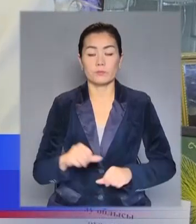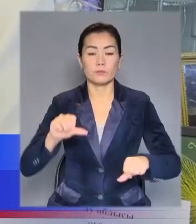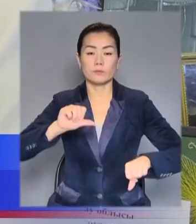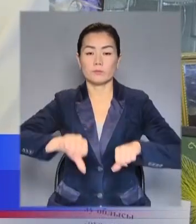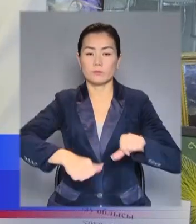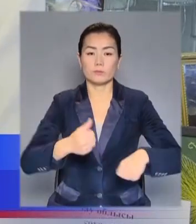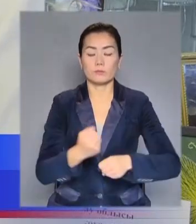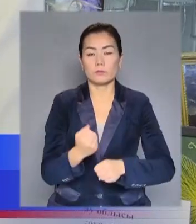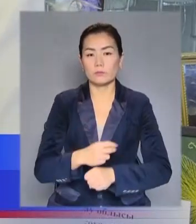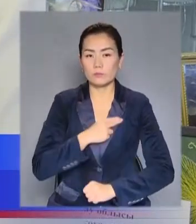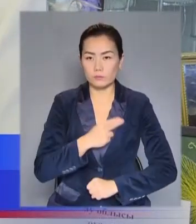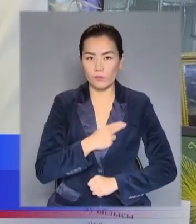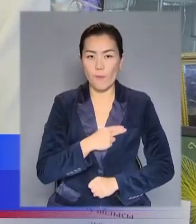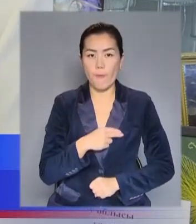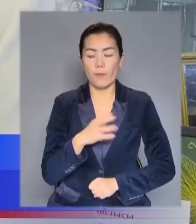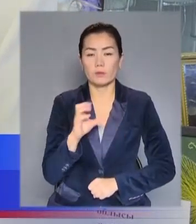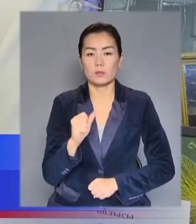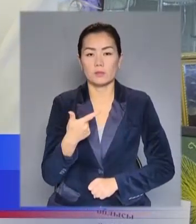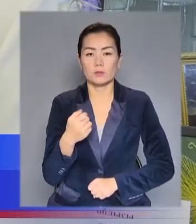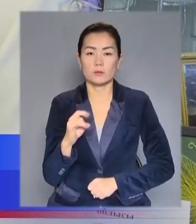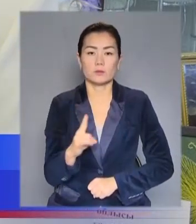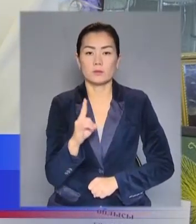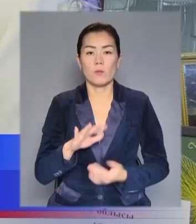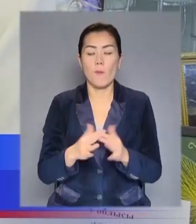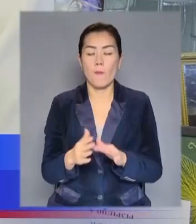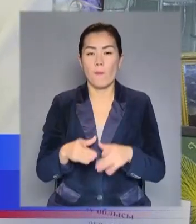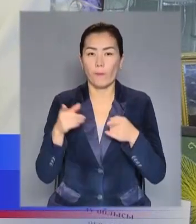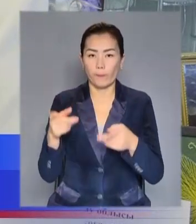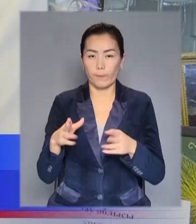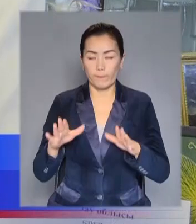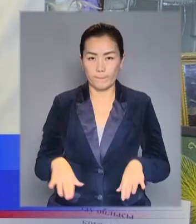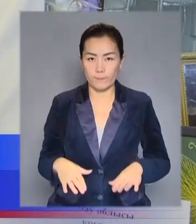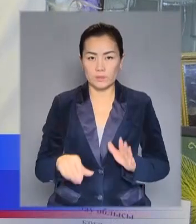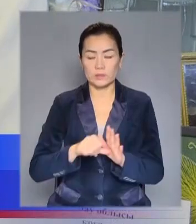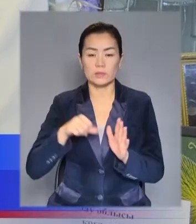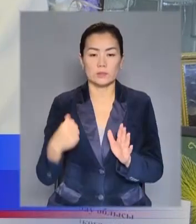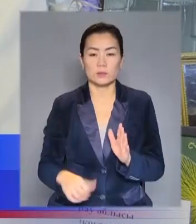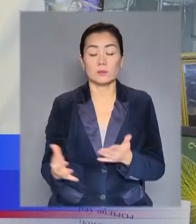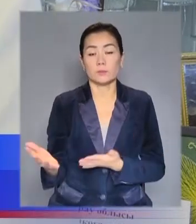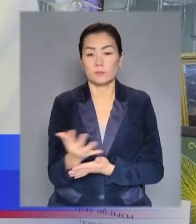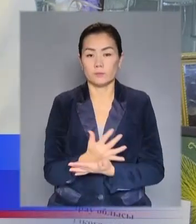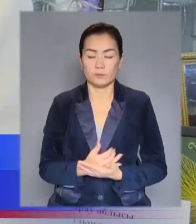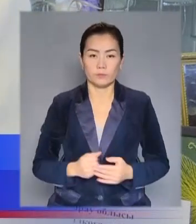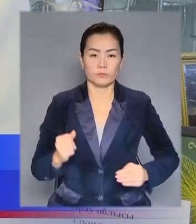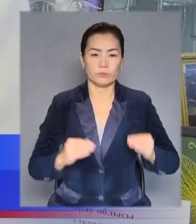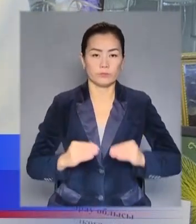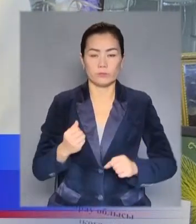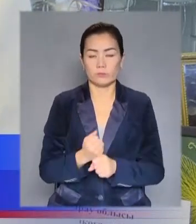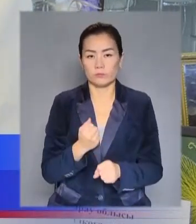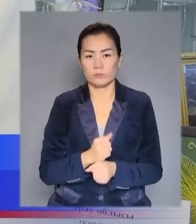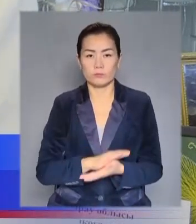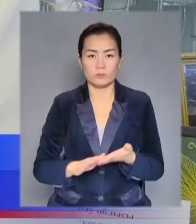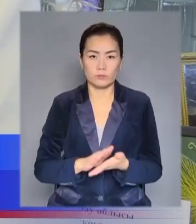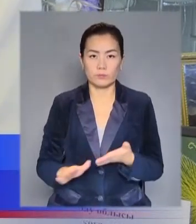осындай мүсіндер жасау үшін бізде Сағыз ауылындағы Қызылсай деген жерде сазы пайдаланып, ол үлкен бір іріктеуден